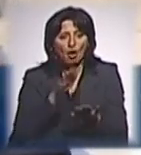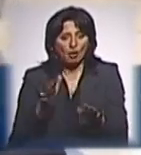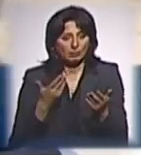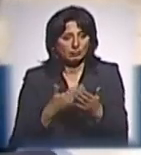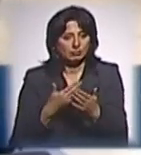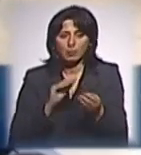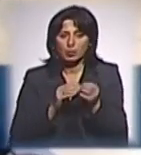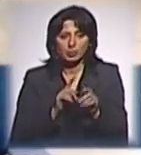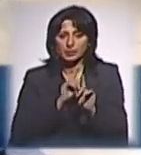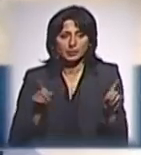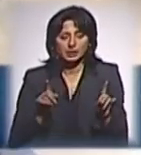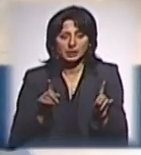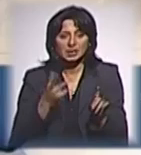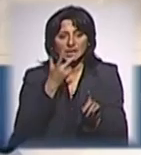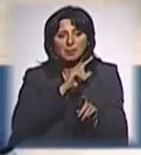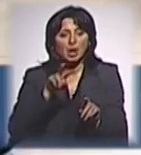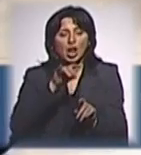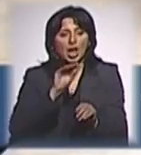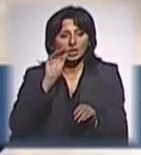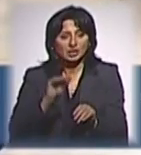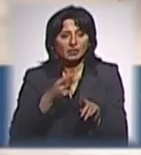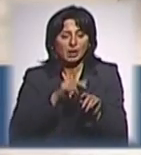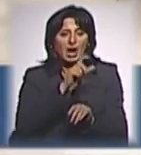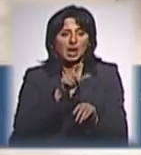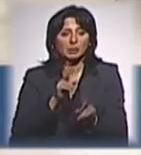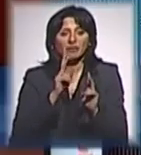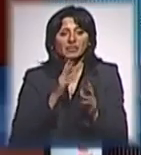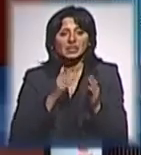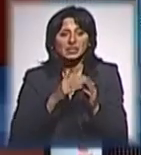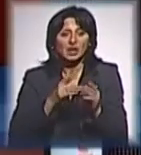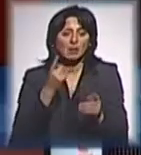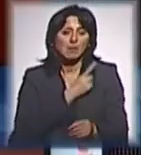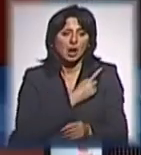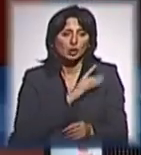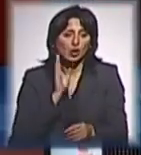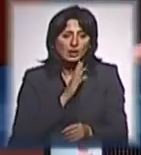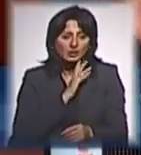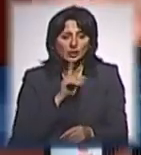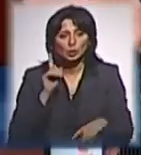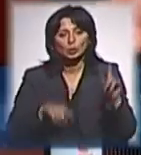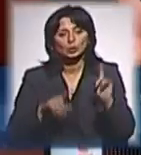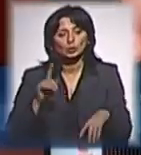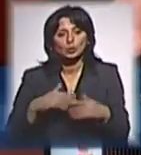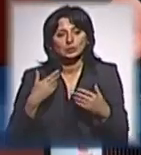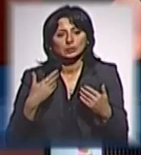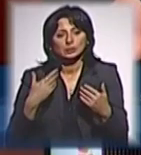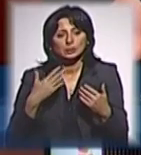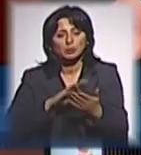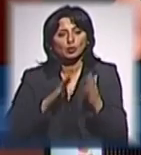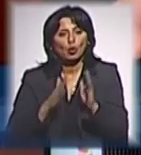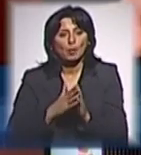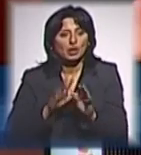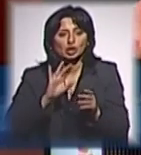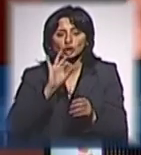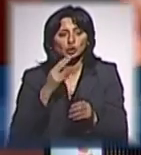პრობლემა, ამიტომაც ჩვენ ჩავდეთ 3 მილიონი ლარი იმისთვის, რომ აი ამ ადამიანებს, რომლებიც არიან ზოგი მარტოხელა დედა, ზოგს ისეთი მდგომარეობა